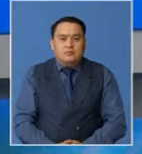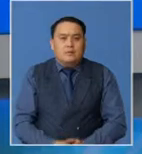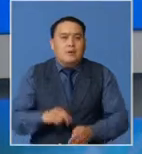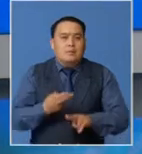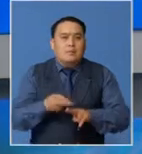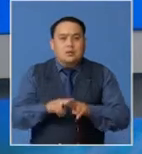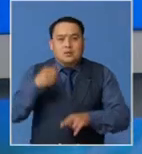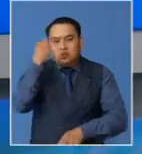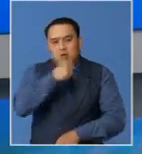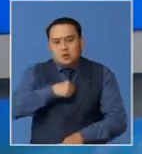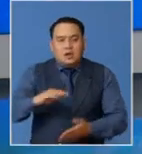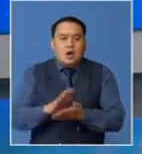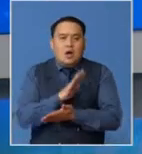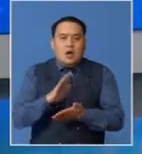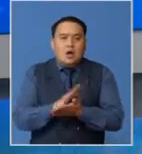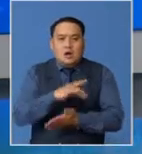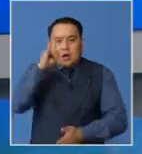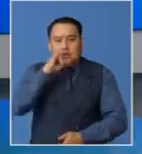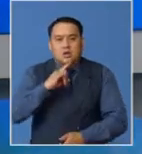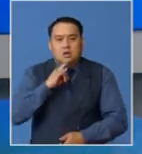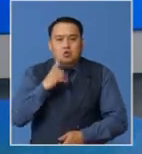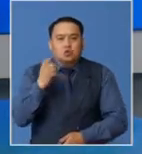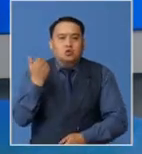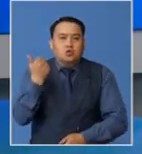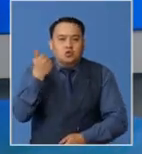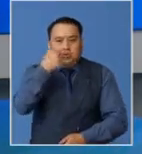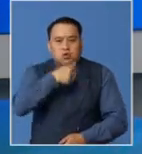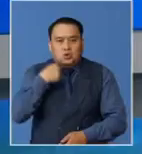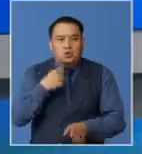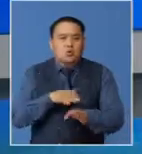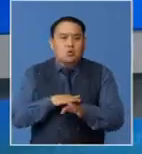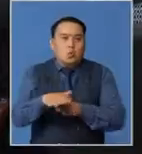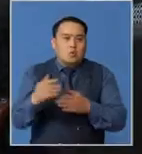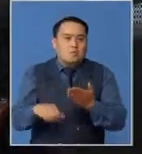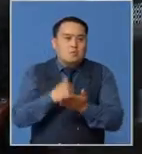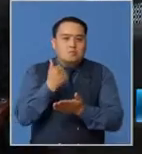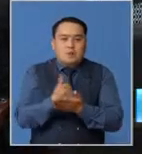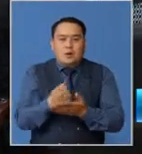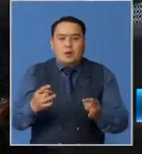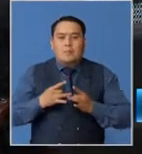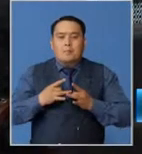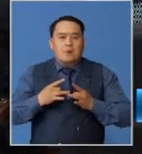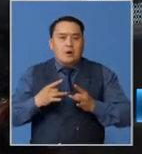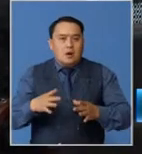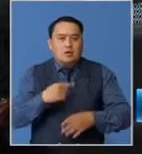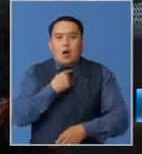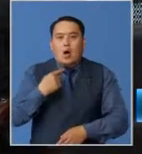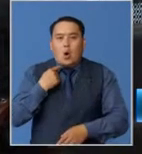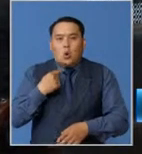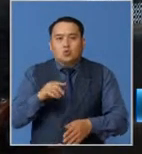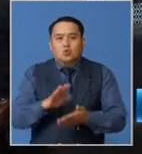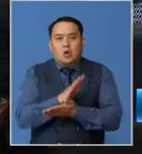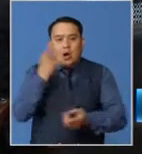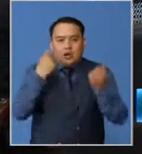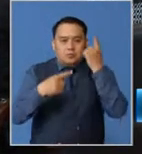Биыл Егемен Қазақстан газетінің жарық көргеніне 100 жыл толады. Еліміздегі бас басылымның ғасырлық мерейтойына орай Талдықорғанда